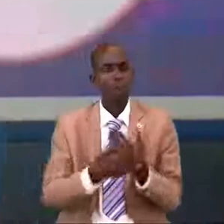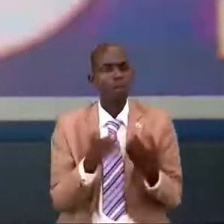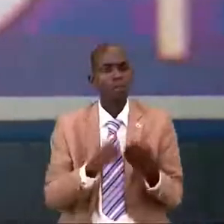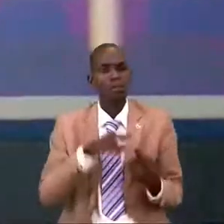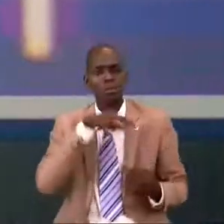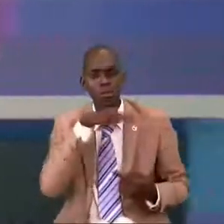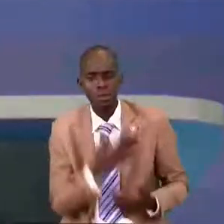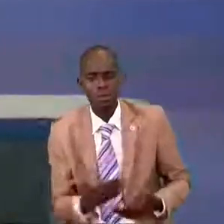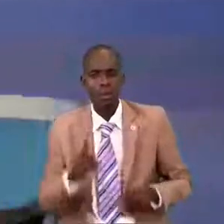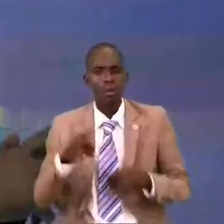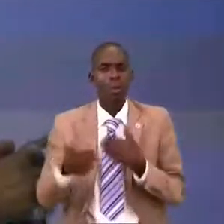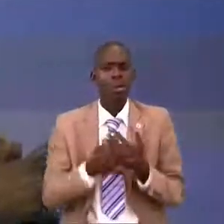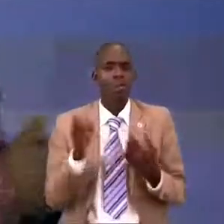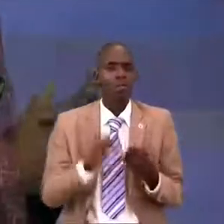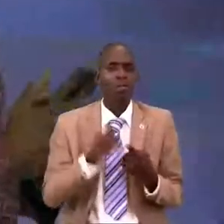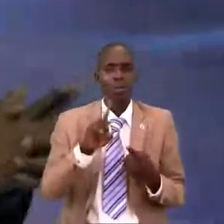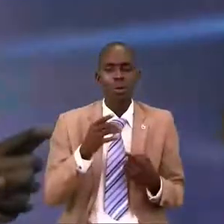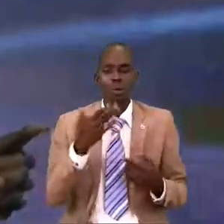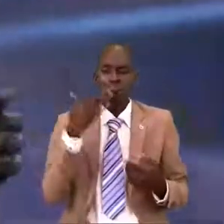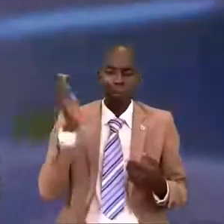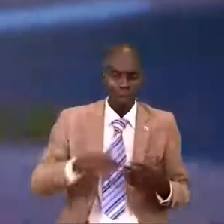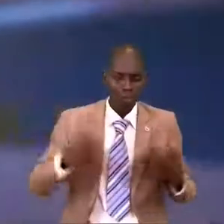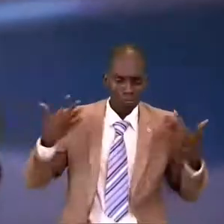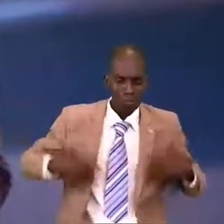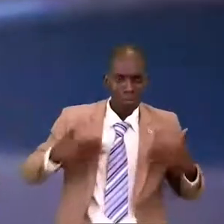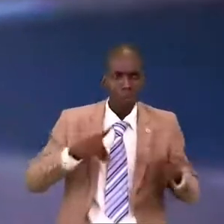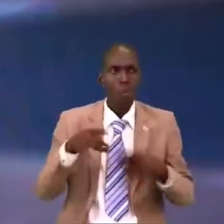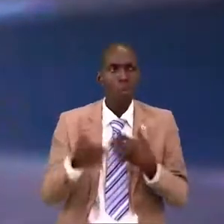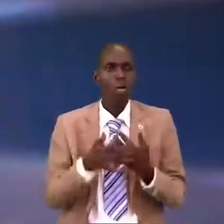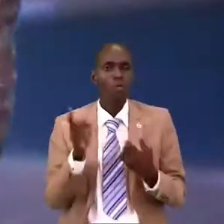retourné dans ce que tu buvais, tu es retourné